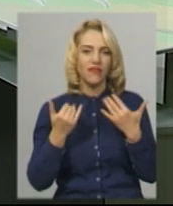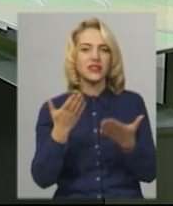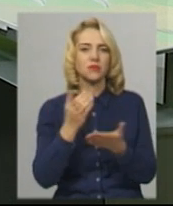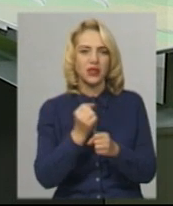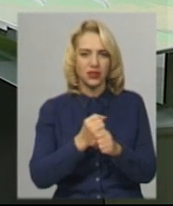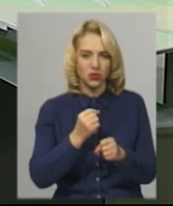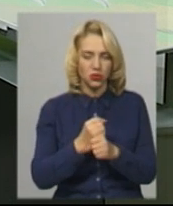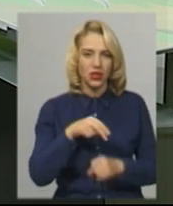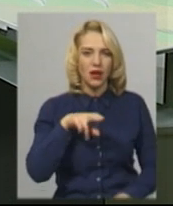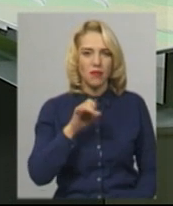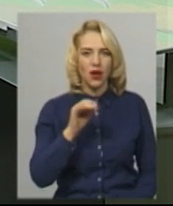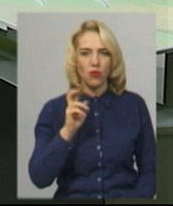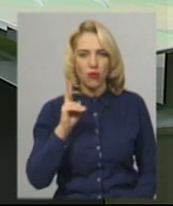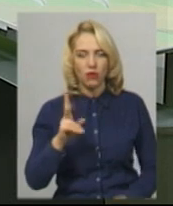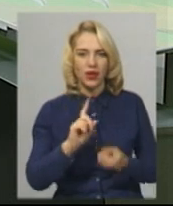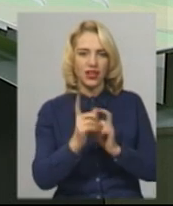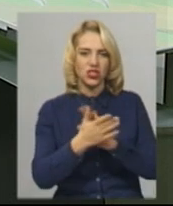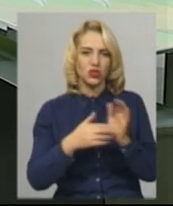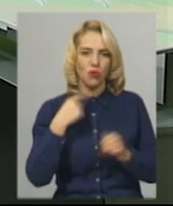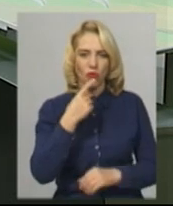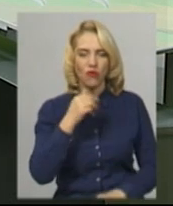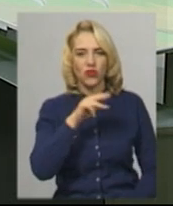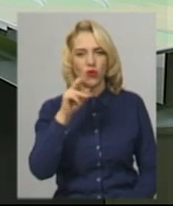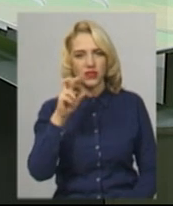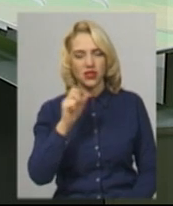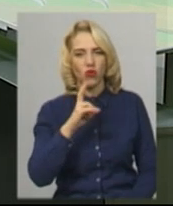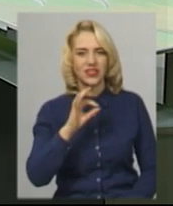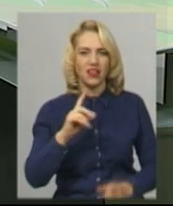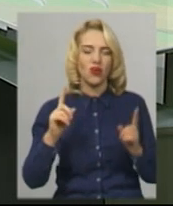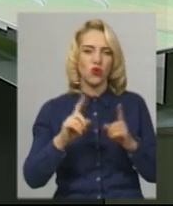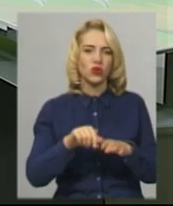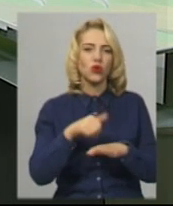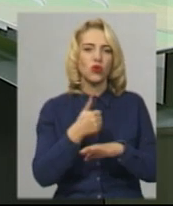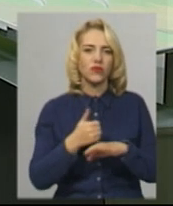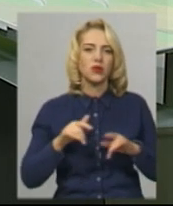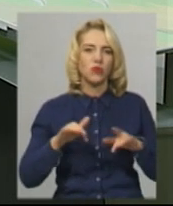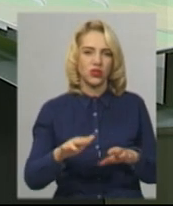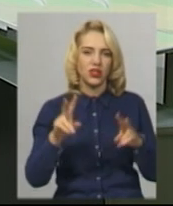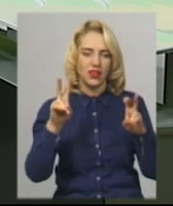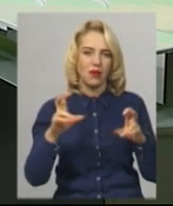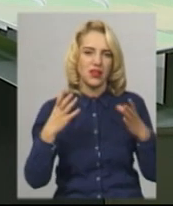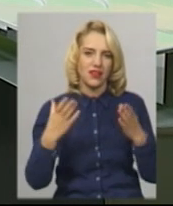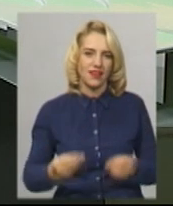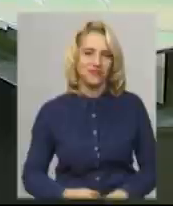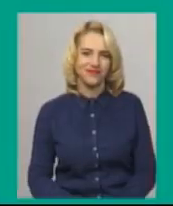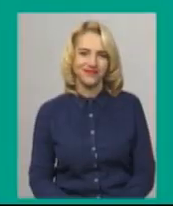Світлана Поробок, перекладає на жестову мову Оксана Фіновська. Коротко про головні події і теми дня.